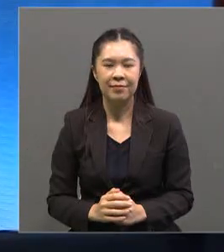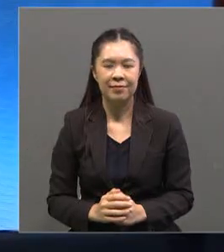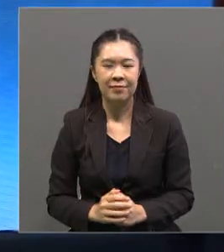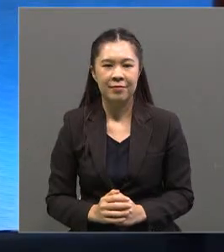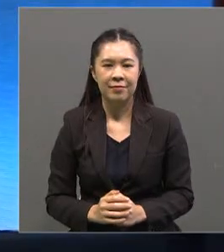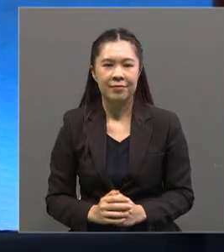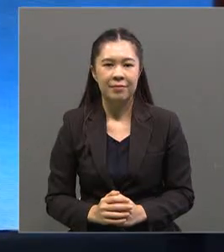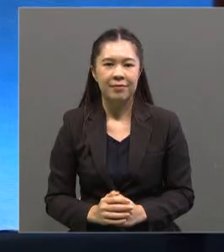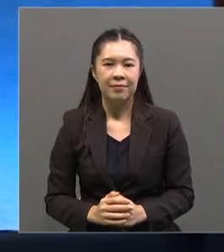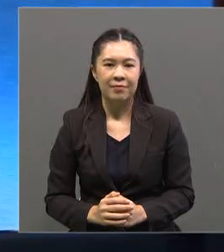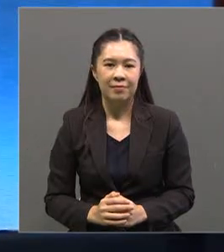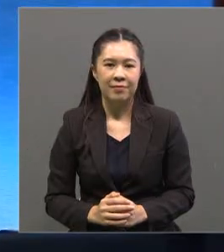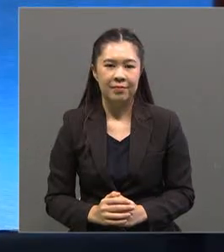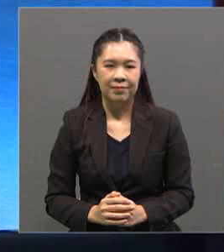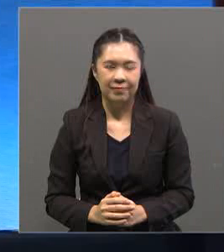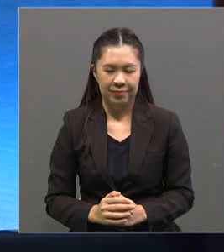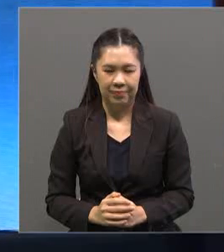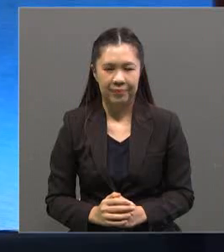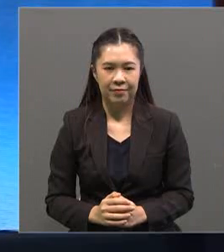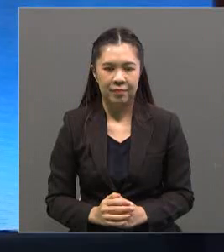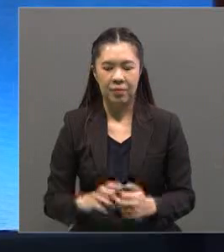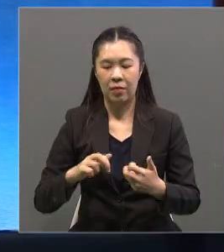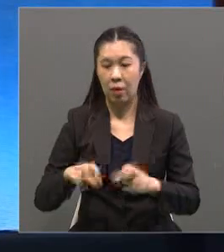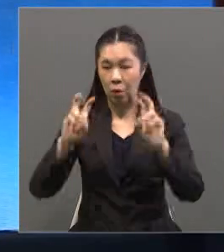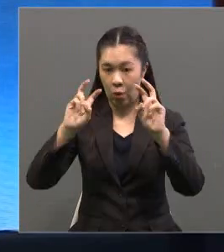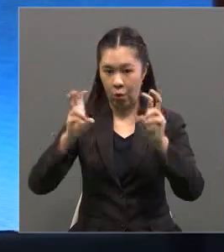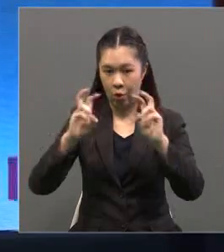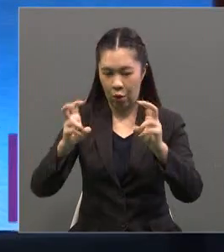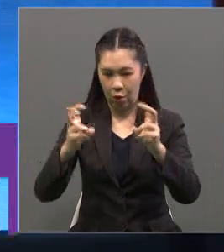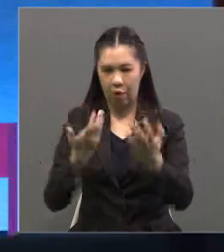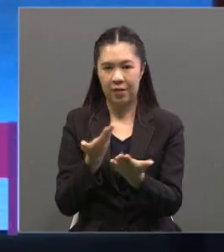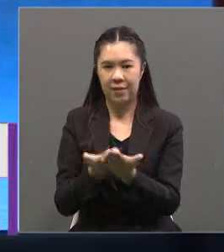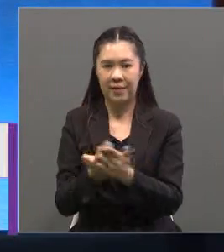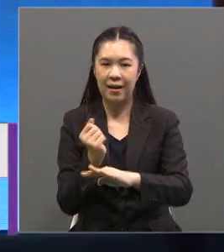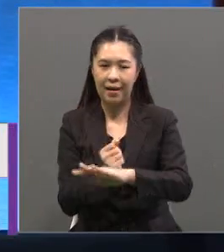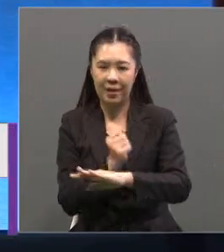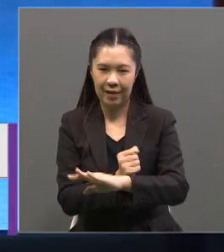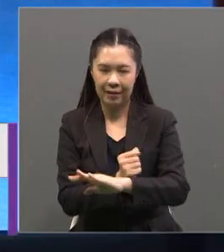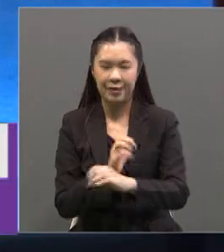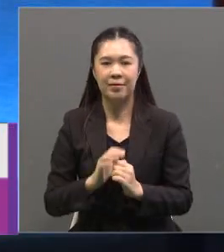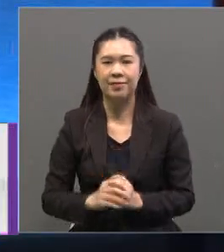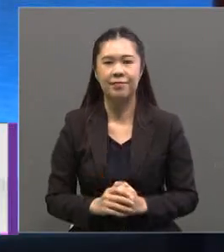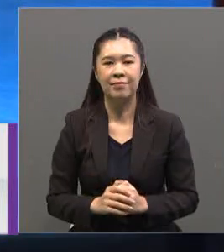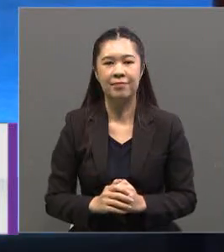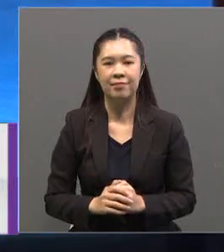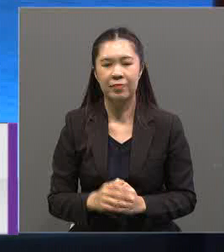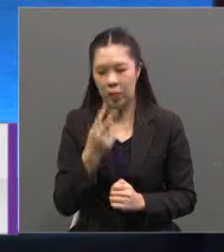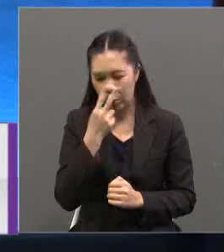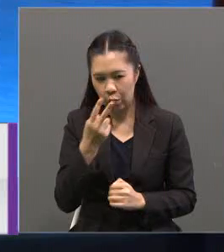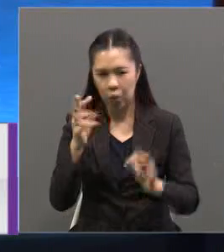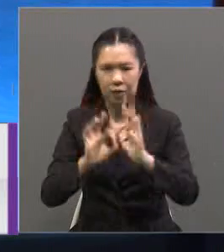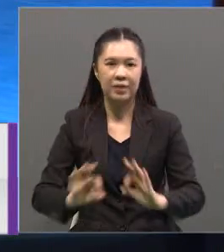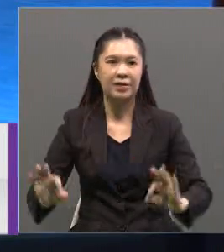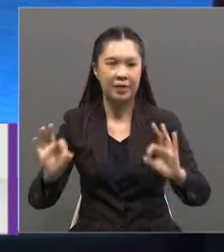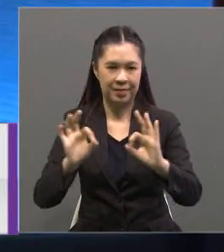ส่วนในเรื่องของขึ้นค่าแรงเนี่ยก็เป็นหนึ่งในมาตรการระยะสั้นที่เราต้องให้ความสำคัญน